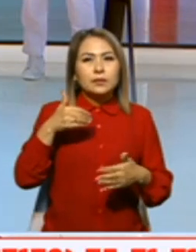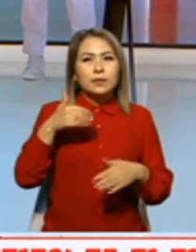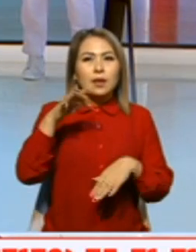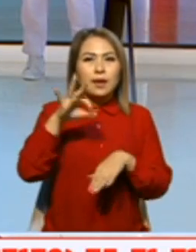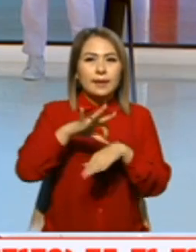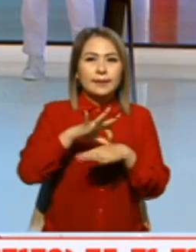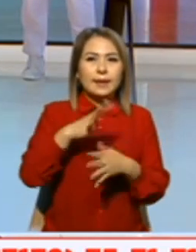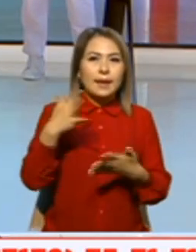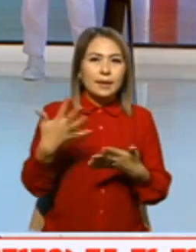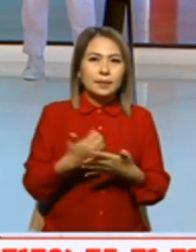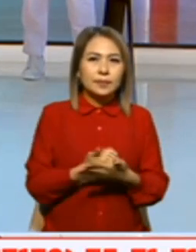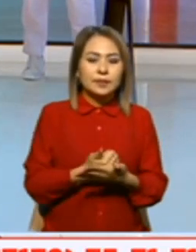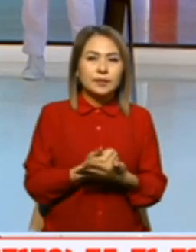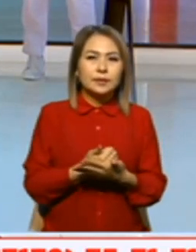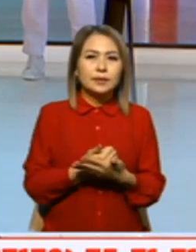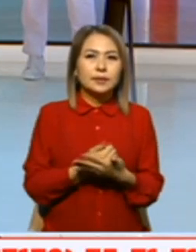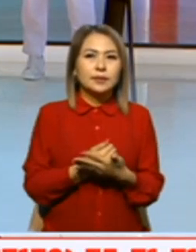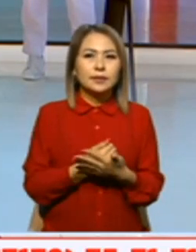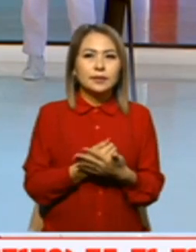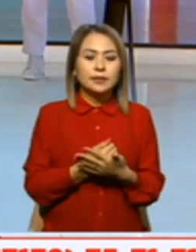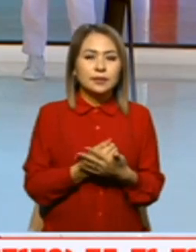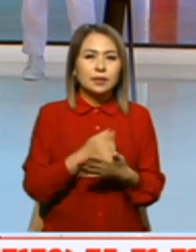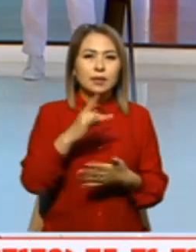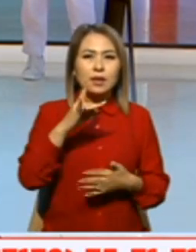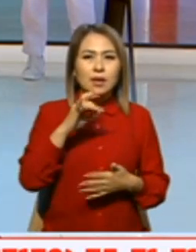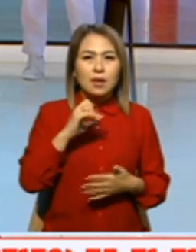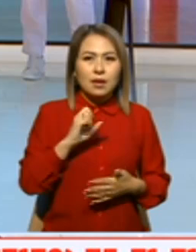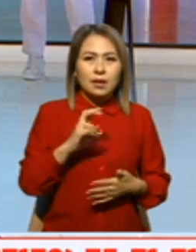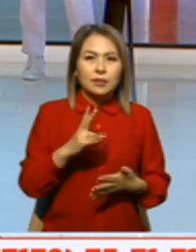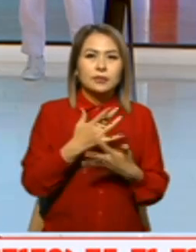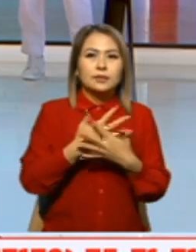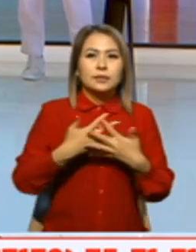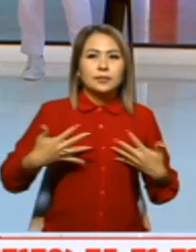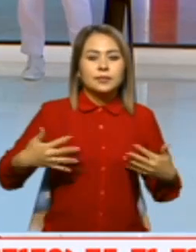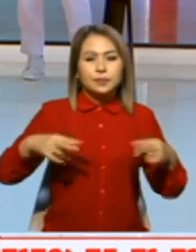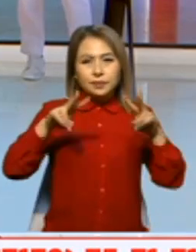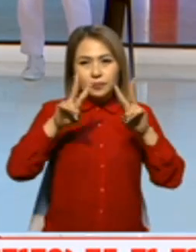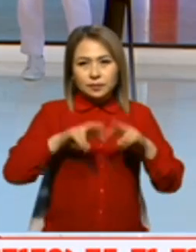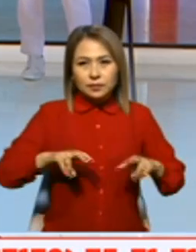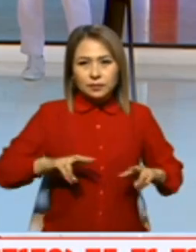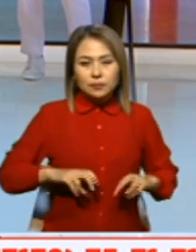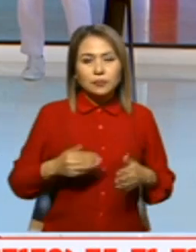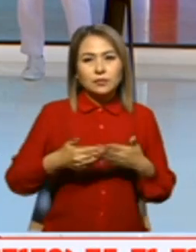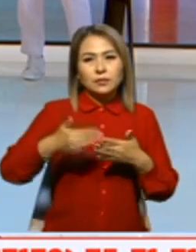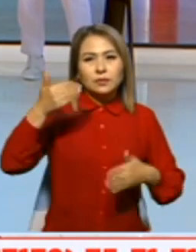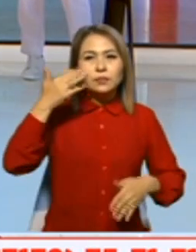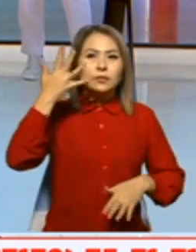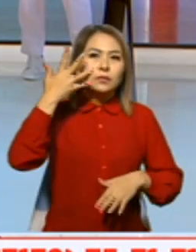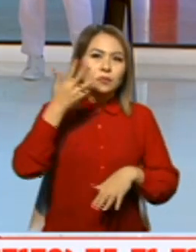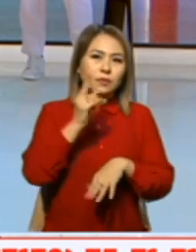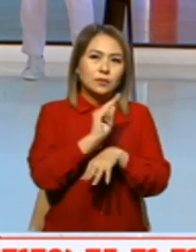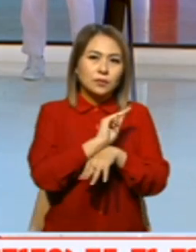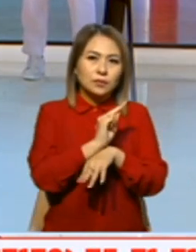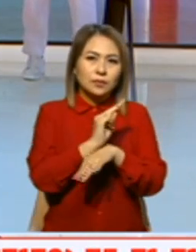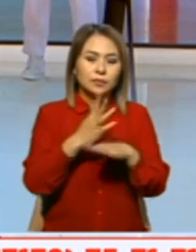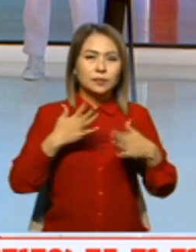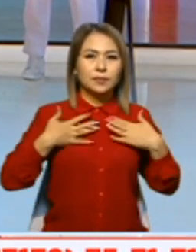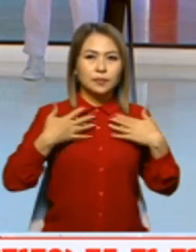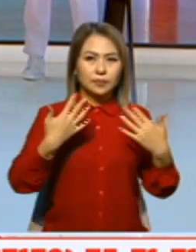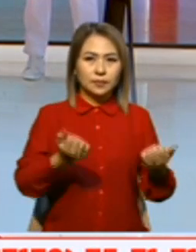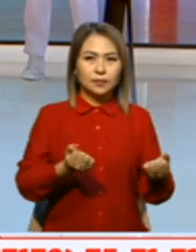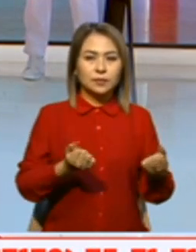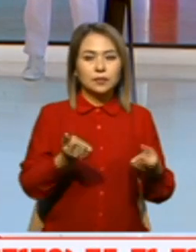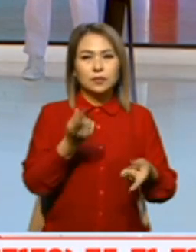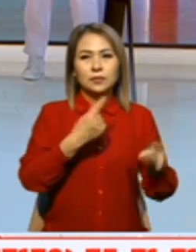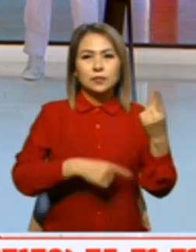анықтап, алдын ала анықтап, оларды көп жағдайда сол алдыңғы енді басталған сатыларында емдеп, қалпына